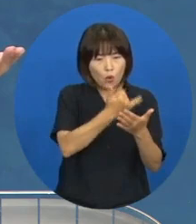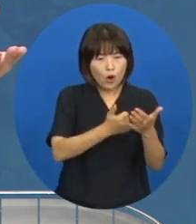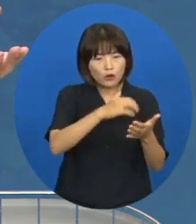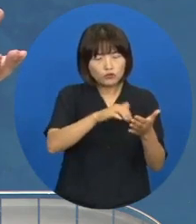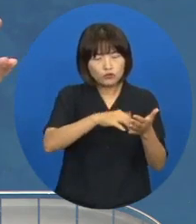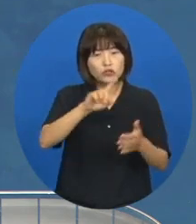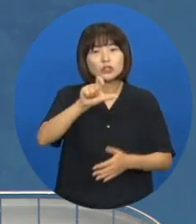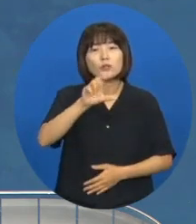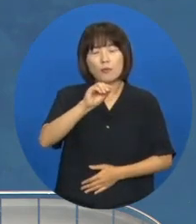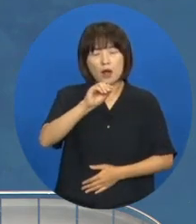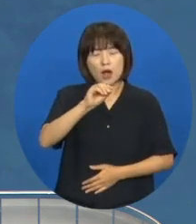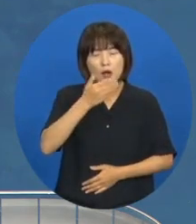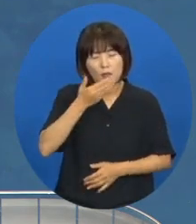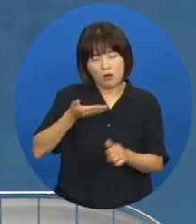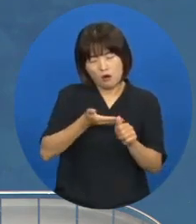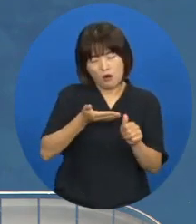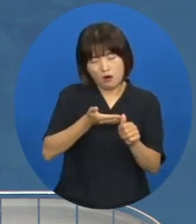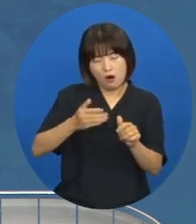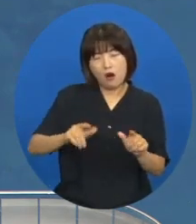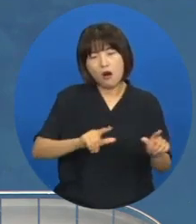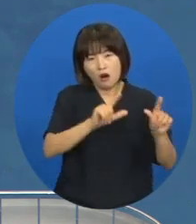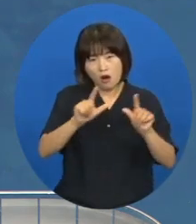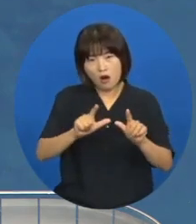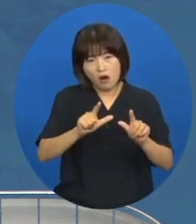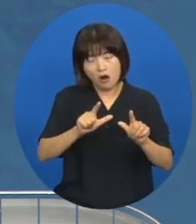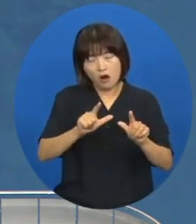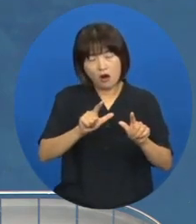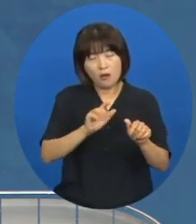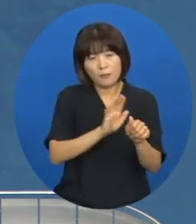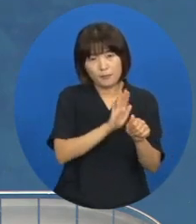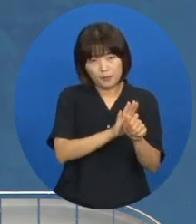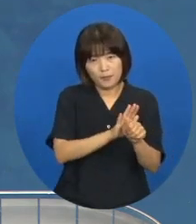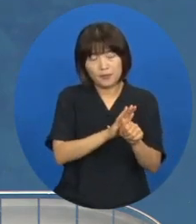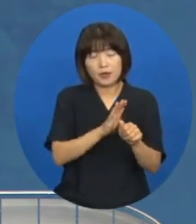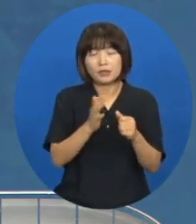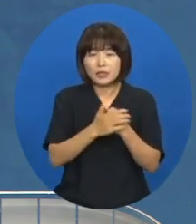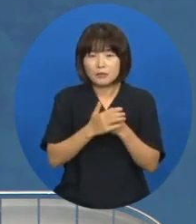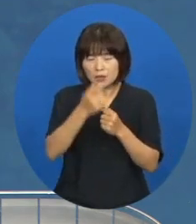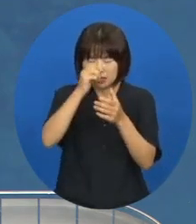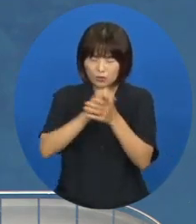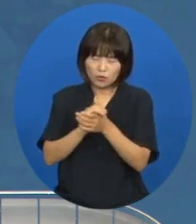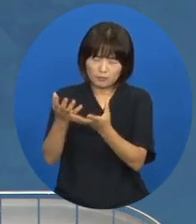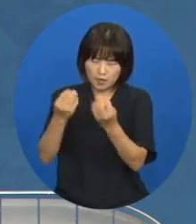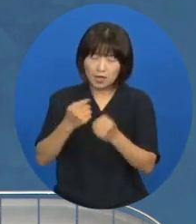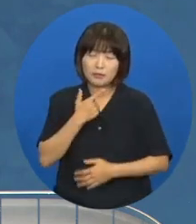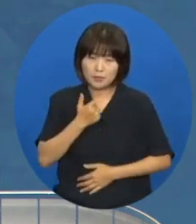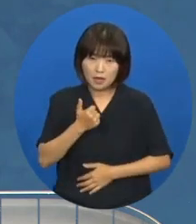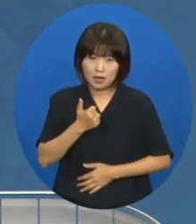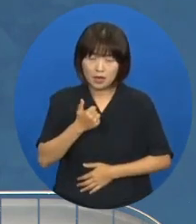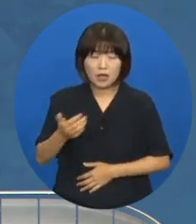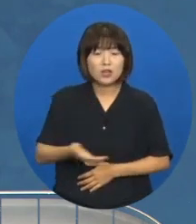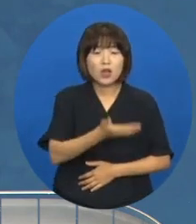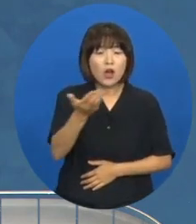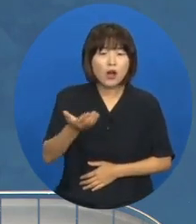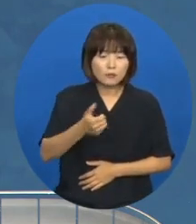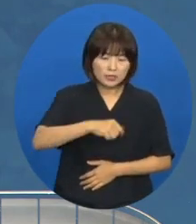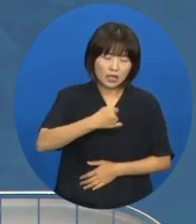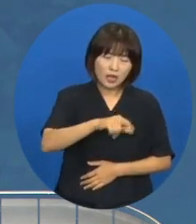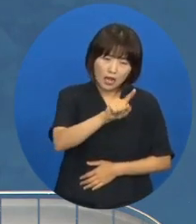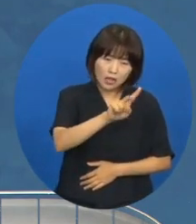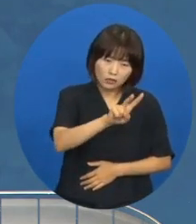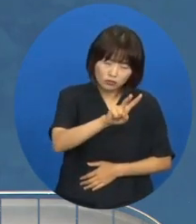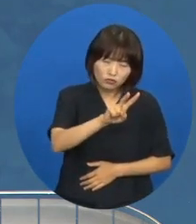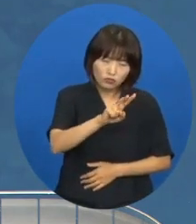살렸어요. 그러니 5만 번 기도가 안 나올 수가 없어요. 여러분은 여러분 아이 하나 둘 기르는 것도 기도가 얼마나 많이